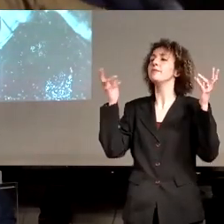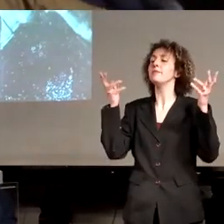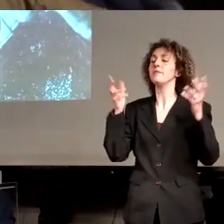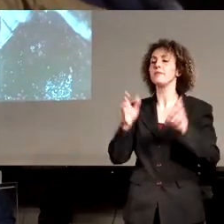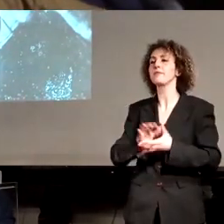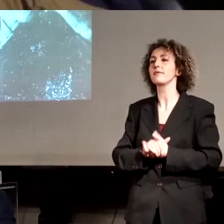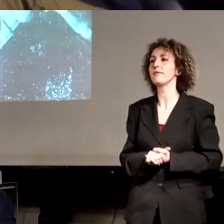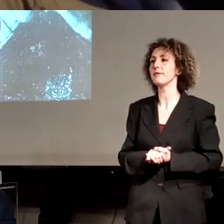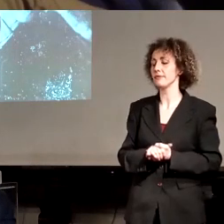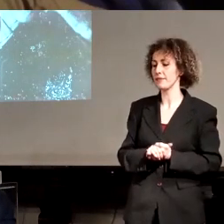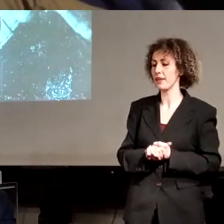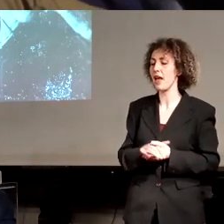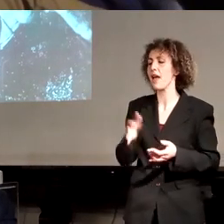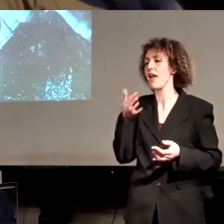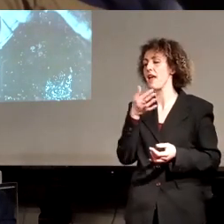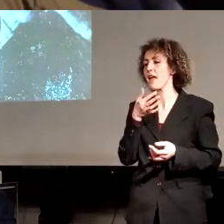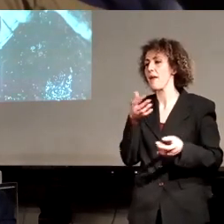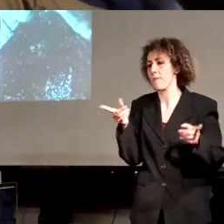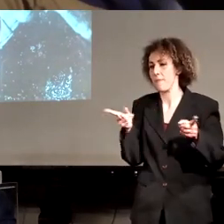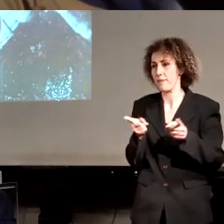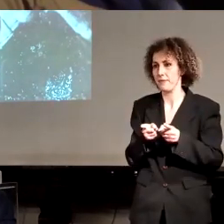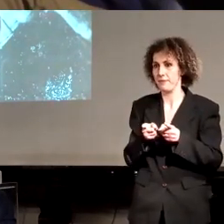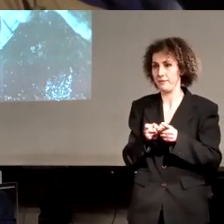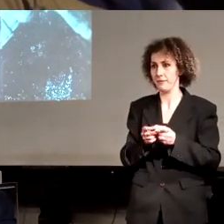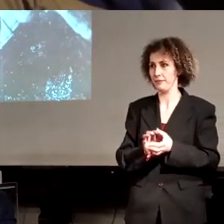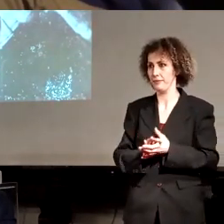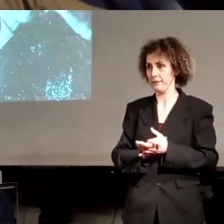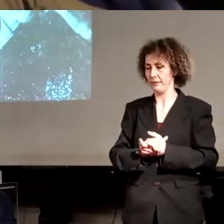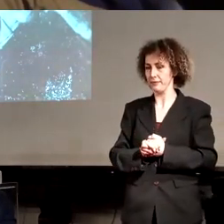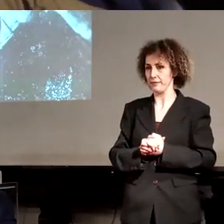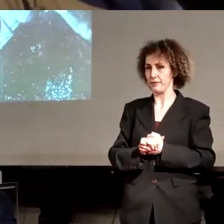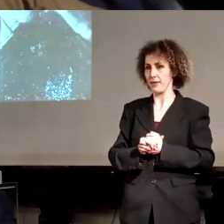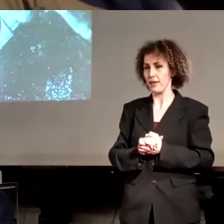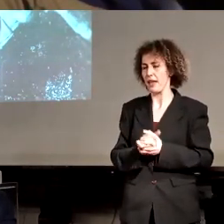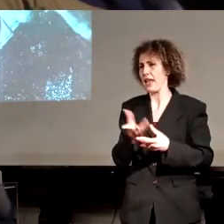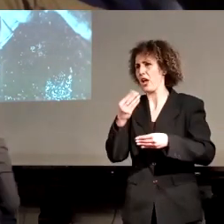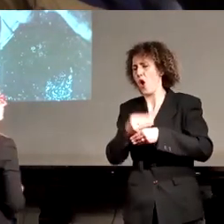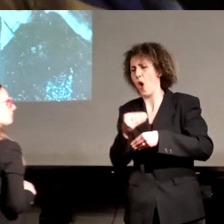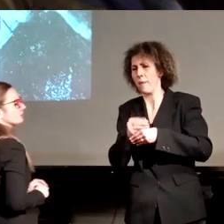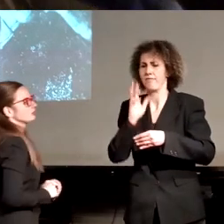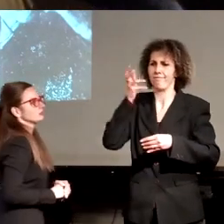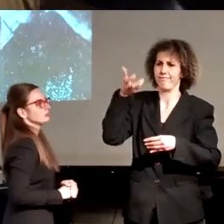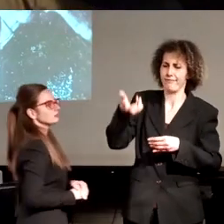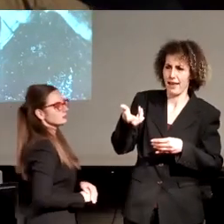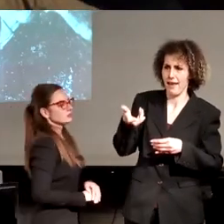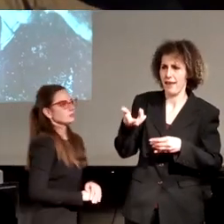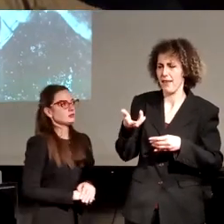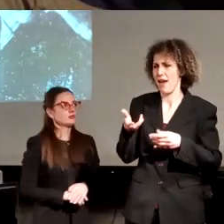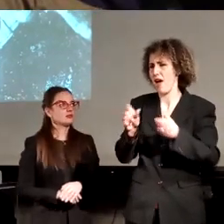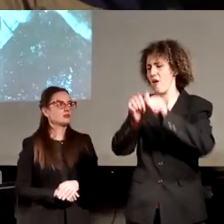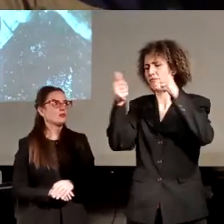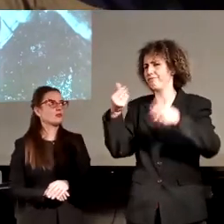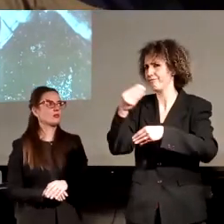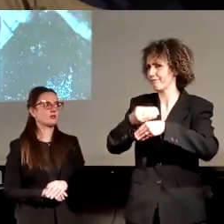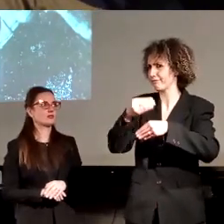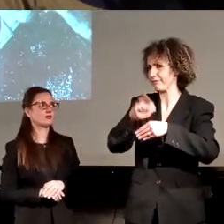questa è brevissima è davvero sinistra comica e con umorismo nero di cui abbiamo